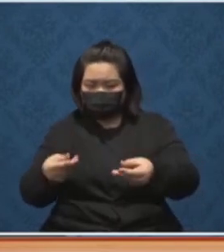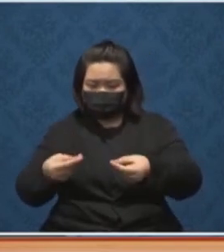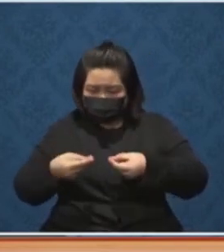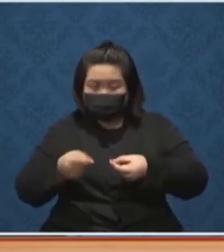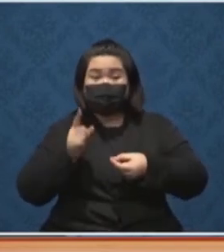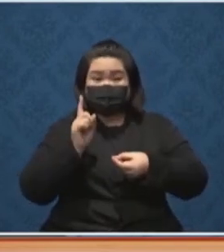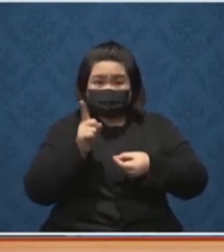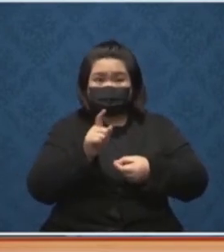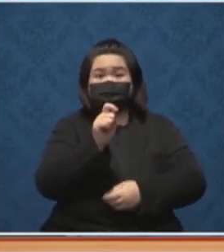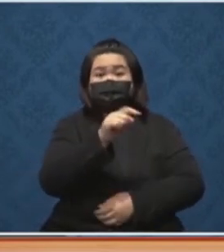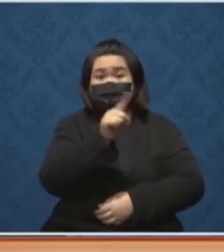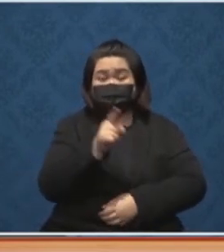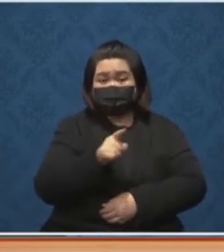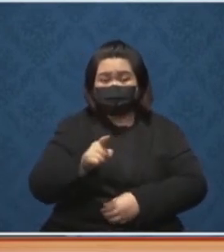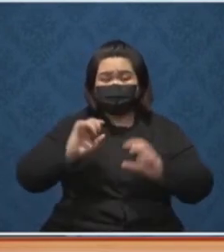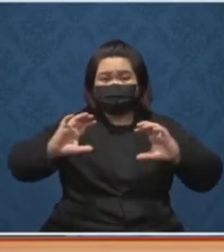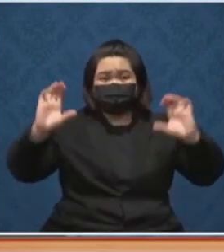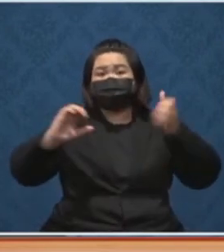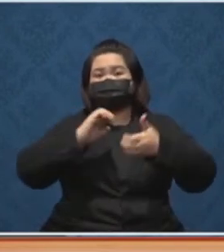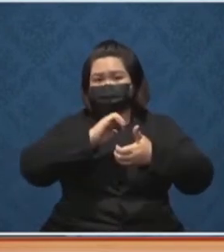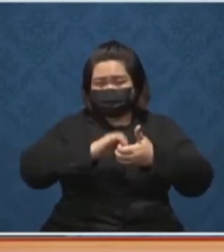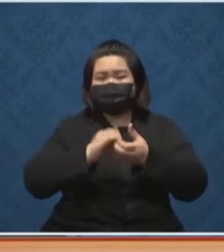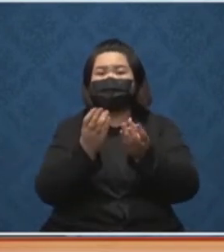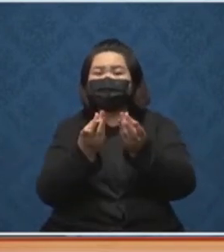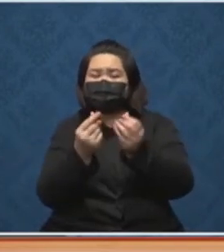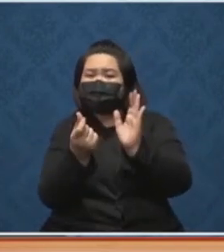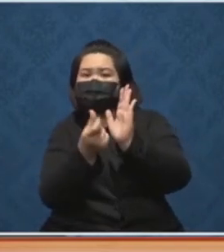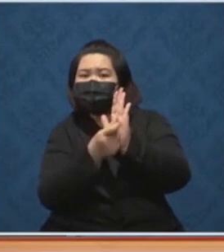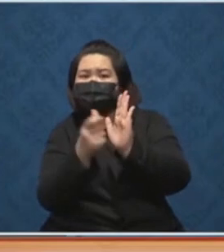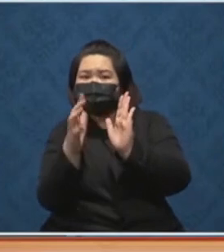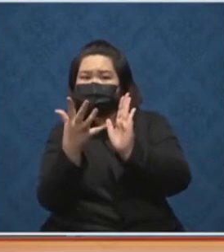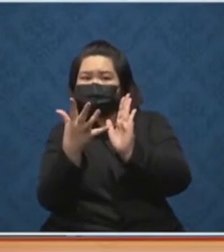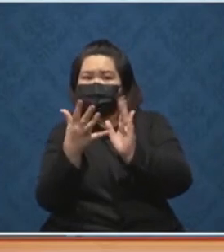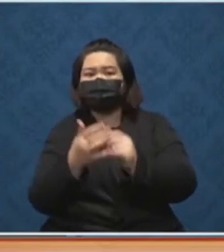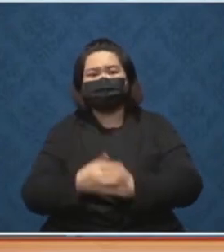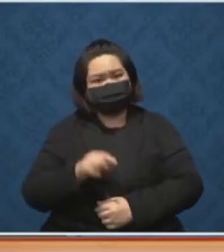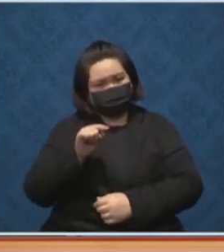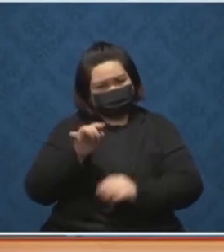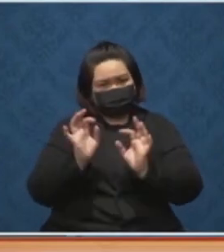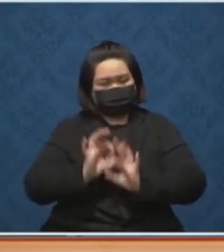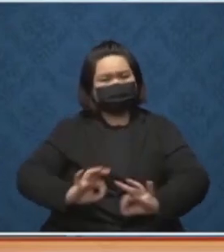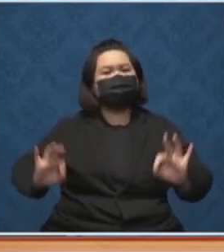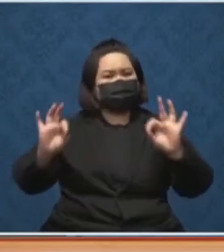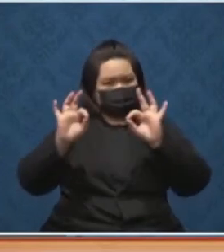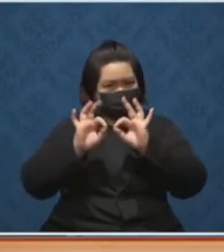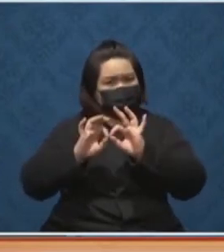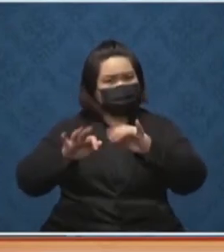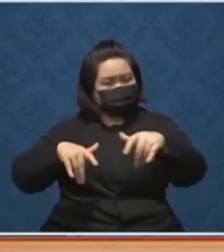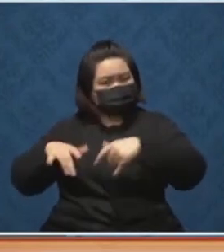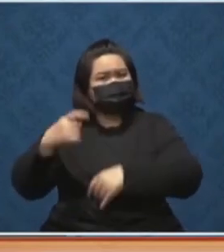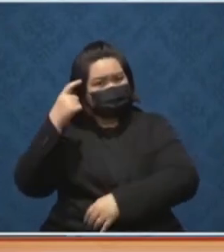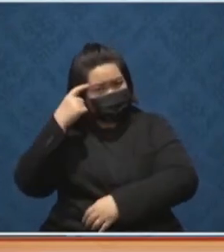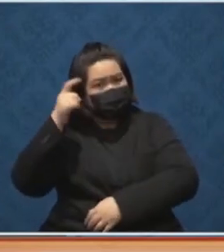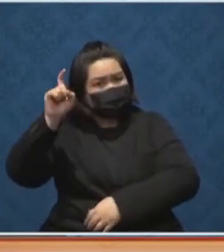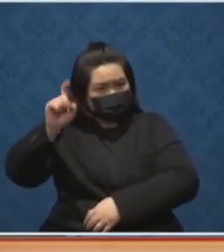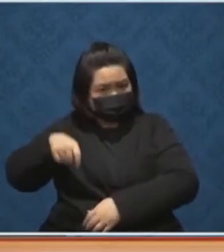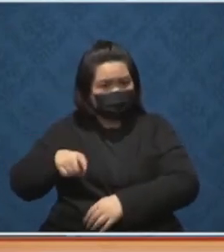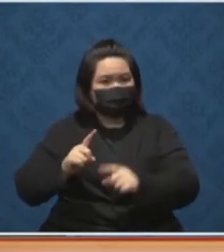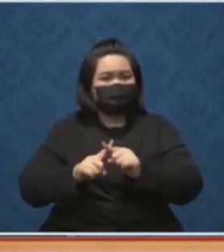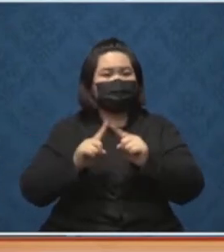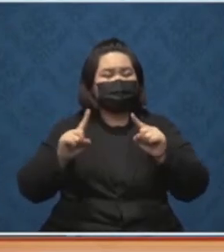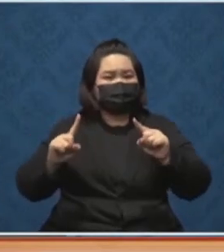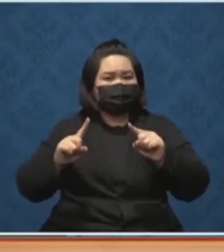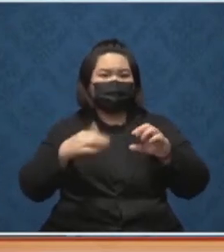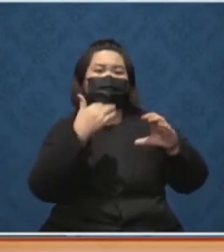าลทำไ้กบ AstraZeneca นั้ไม่ได้กำหนดตัเลขกส่งมอบแต่อย่างใดเรื่องนี้เรื่ใหญ่และสำคญกประชาชนอย่างมากแต่คำ